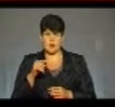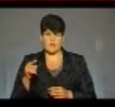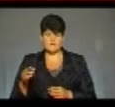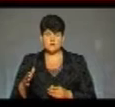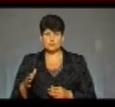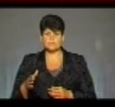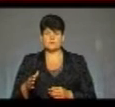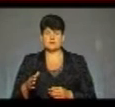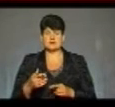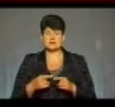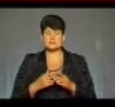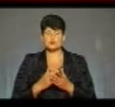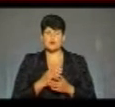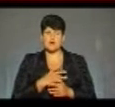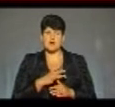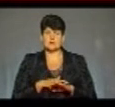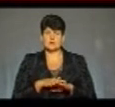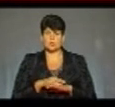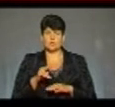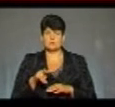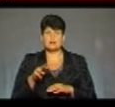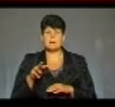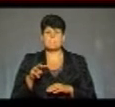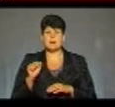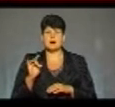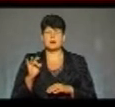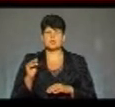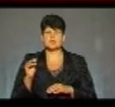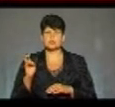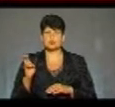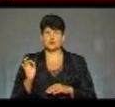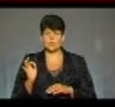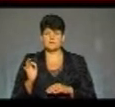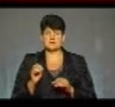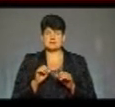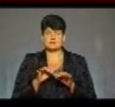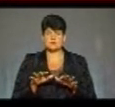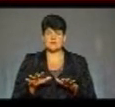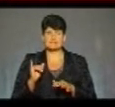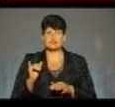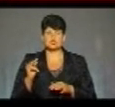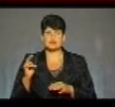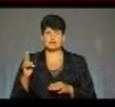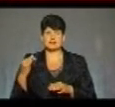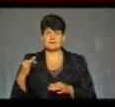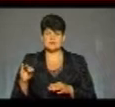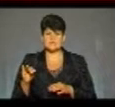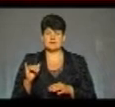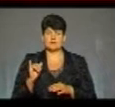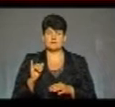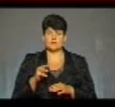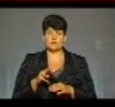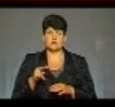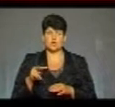За списком партії «Слуга народу» пройшла Людмила Марченко. За мажоритарною системою було обрано Івана Чайківського, Миколу